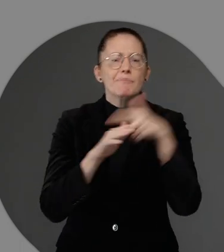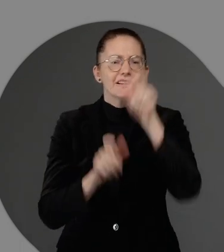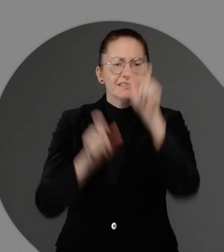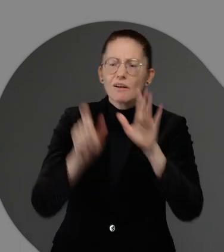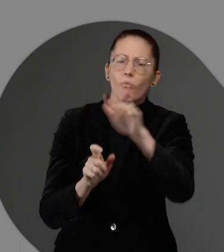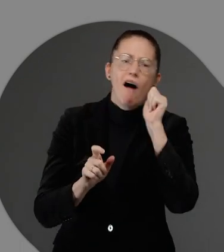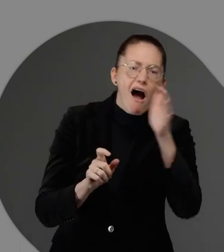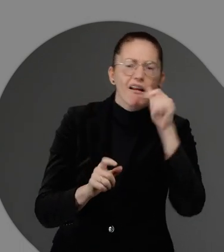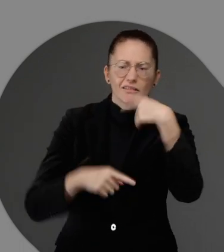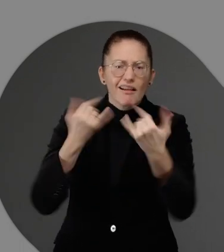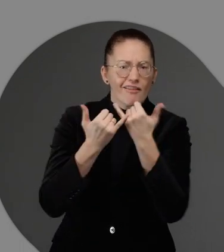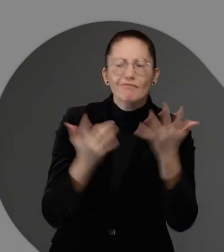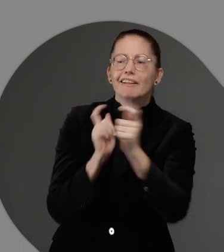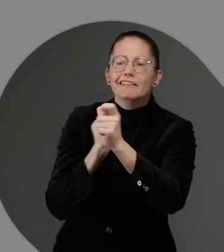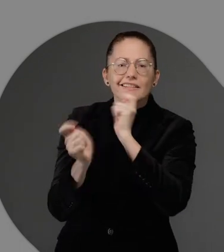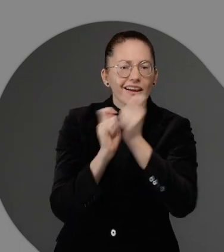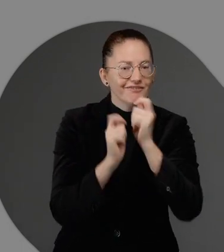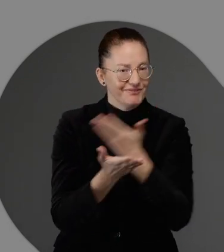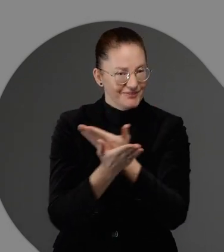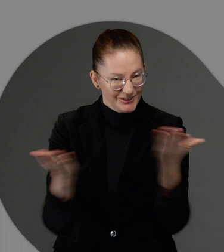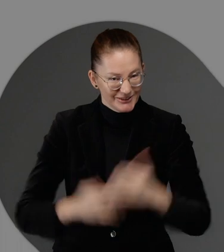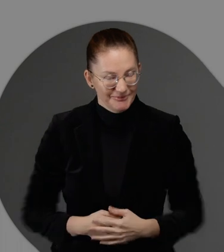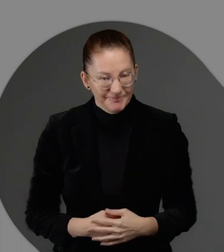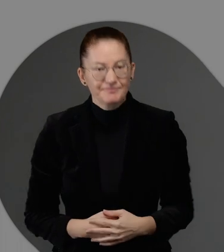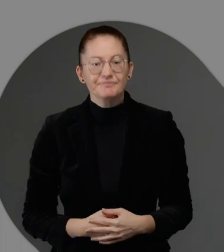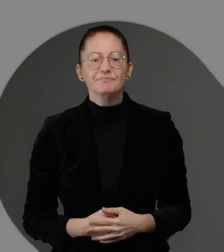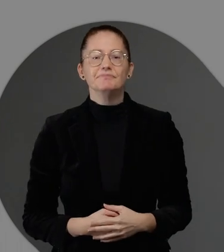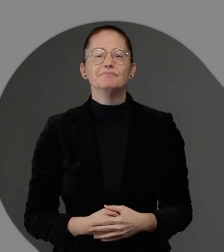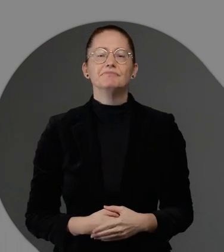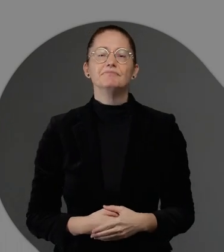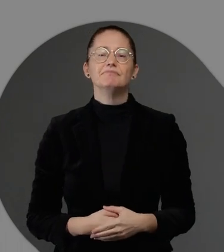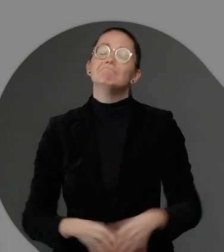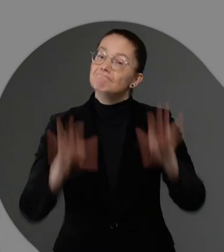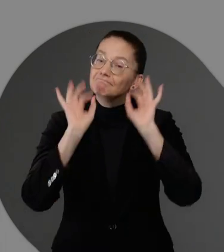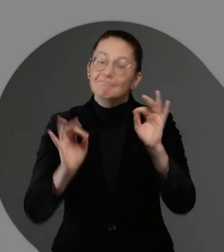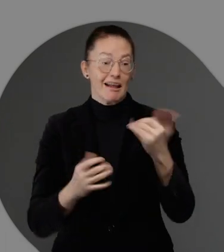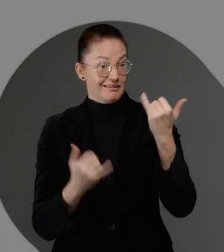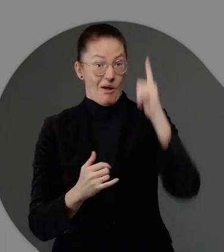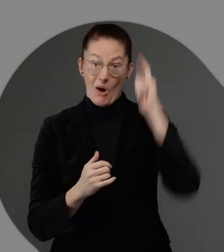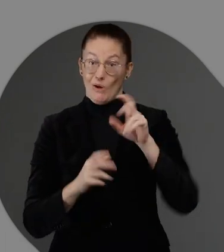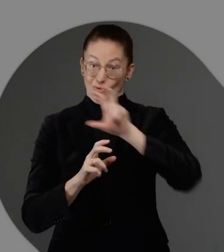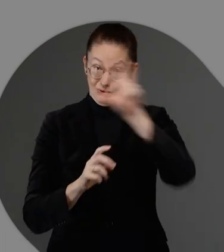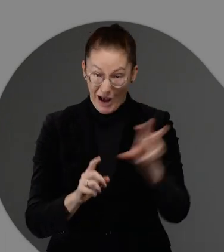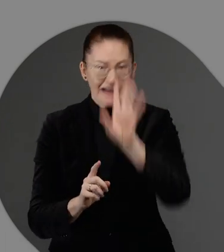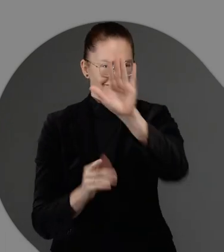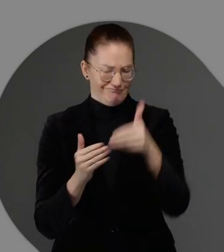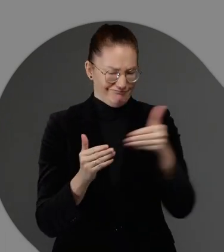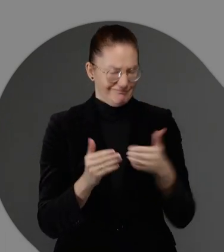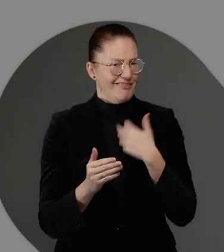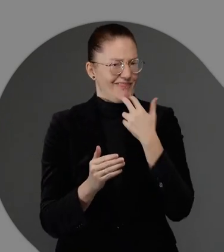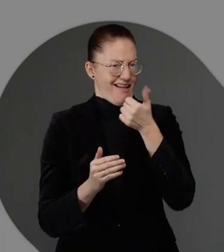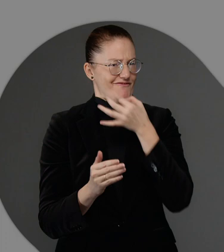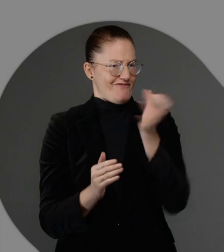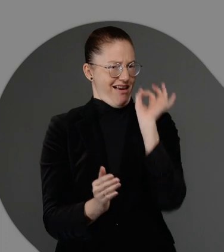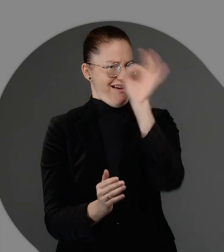6 erlangen wir durch mehrere Interviews einen Einblick in den Alltag von Personen mit Beeinträchtigungen. Bevor es richtig mit dem Kurs